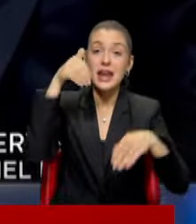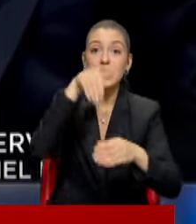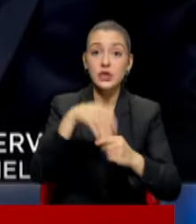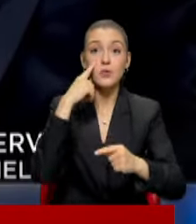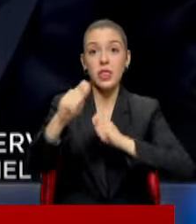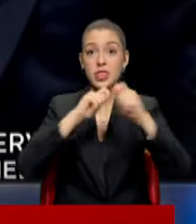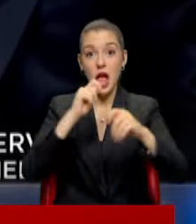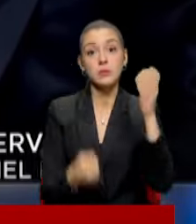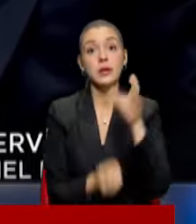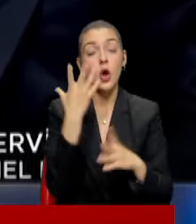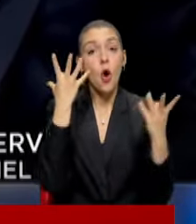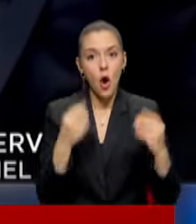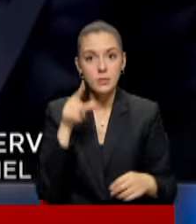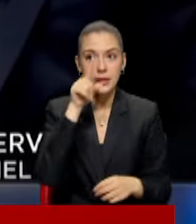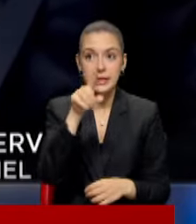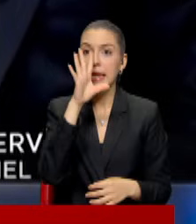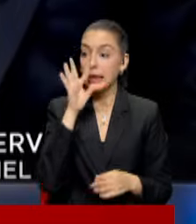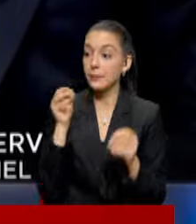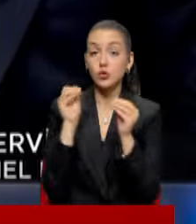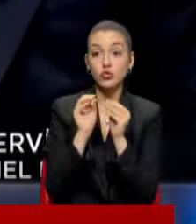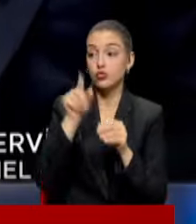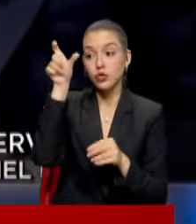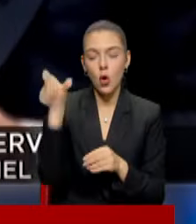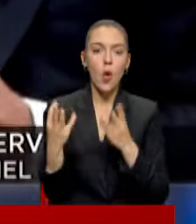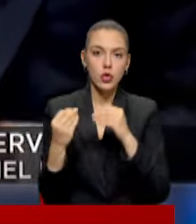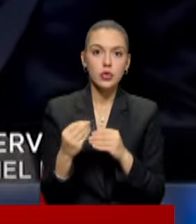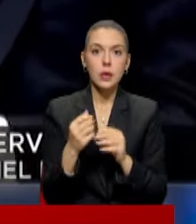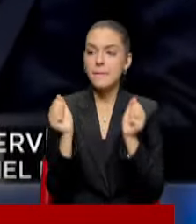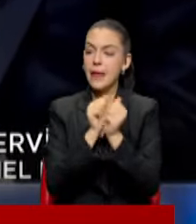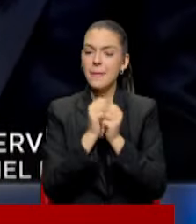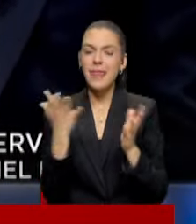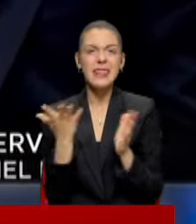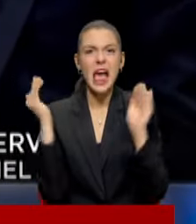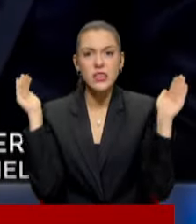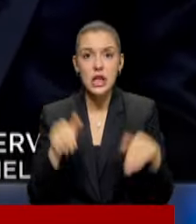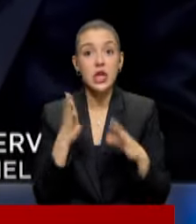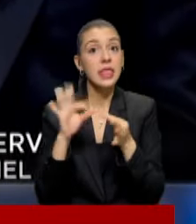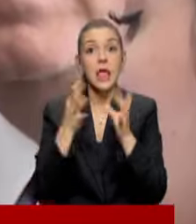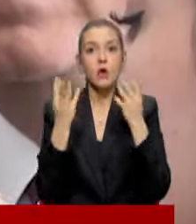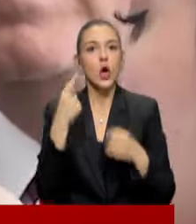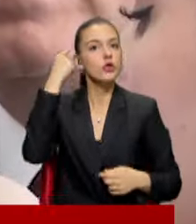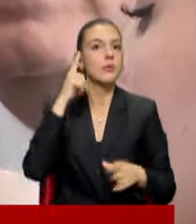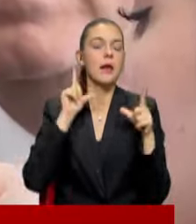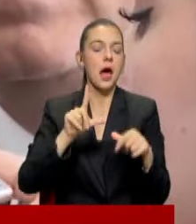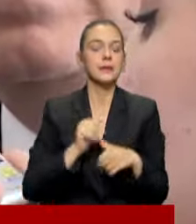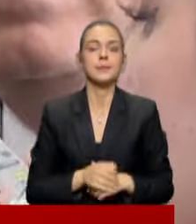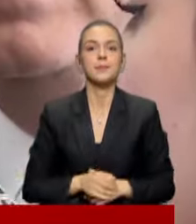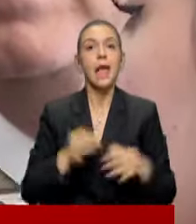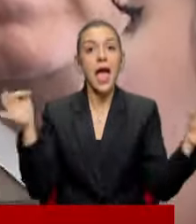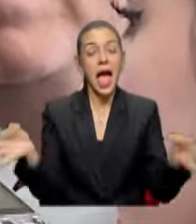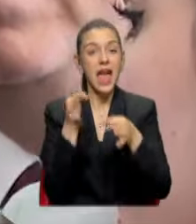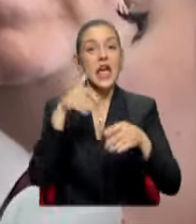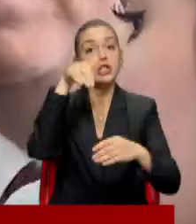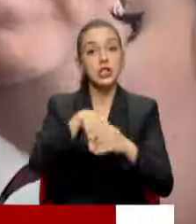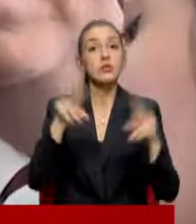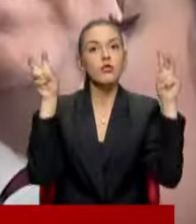tartışmaya sebep olan kişiyi Bağlar ve beraberinde Neyi getireceğini de e düşünmek lazım Erken seçim meselesinde